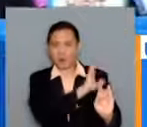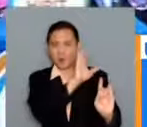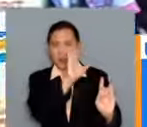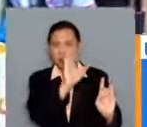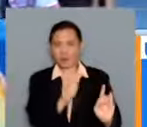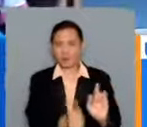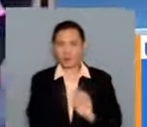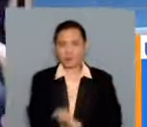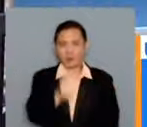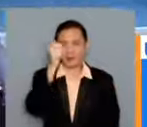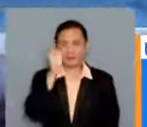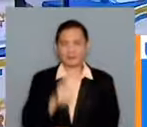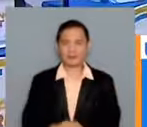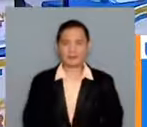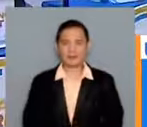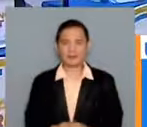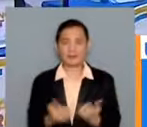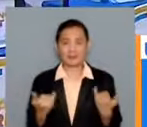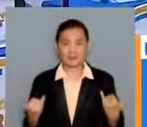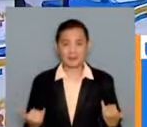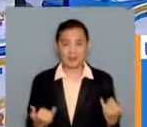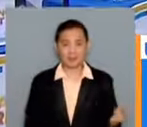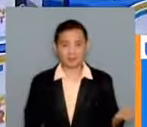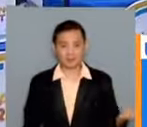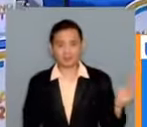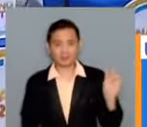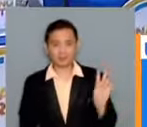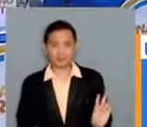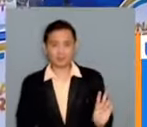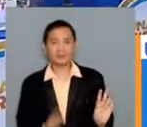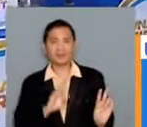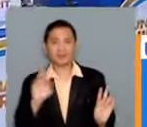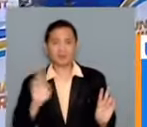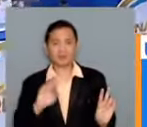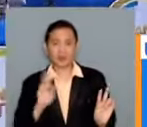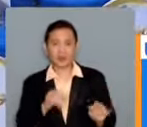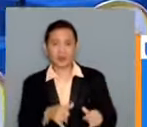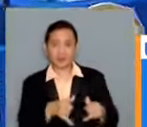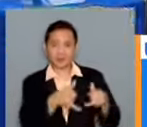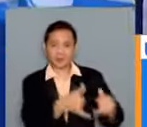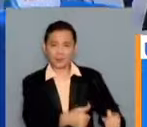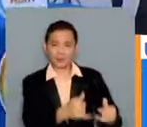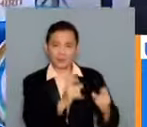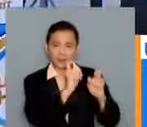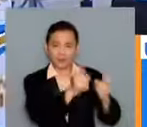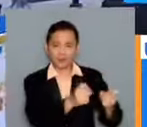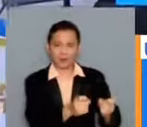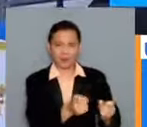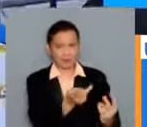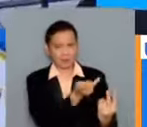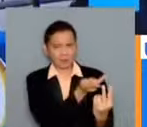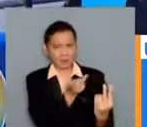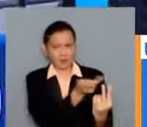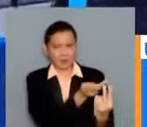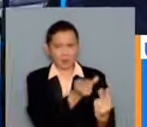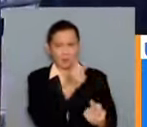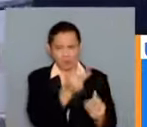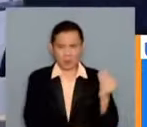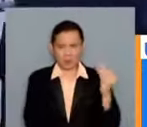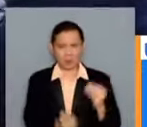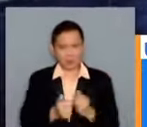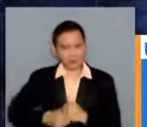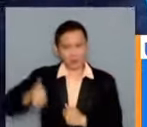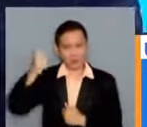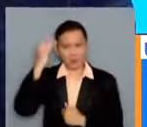it's time para yes. ma-award na ang ating mga winners because both of them clearly are winners. Yes. Andrea, you gave a really good fight.